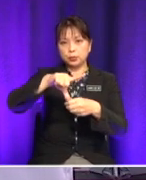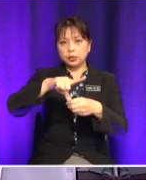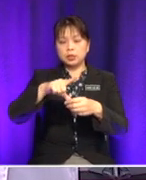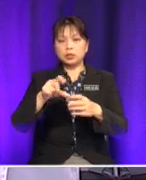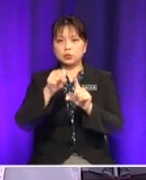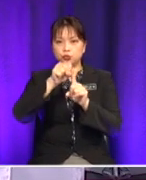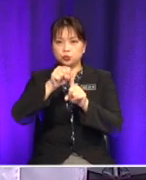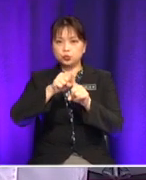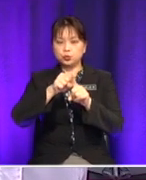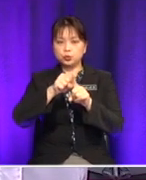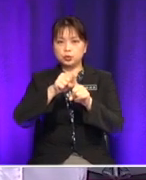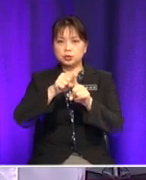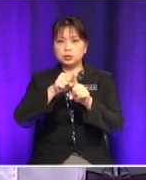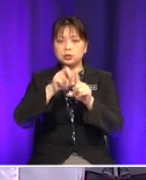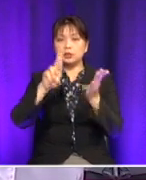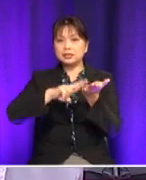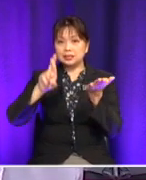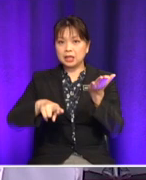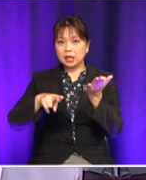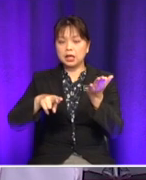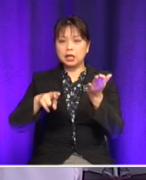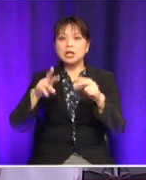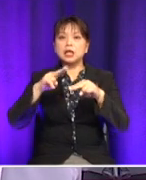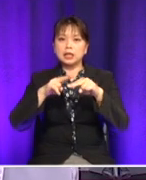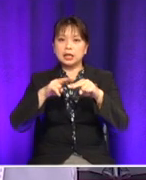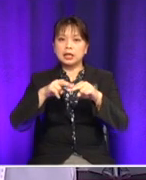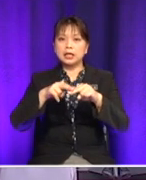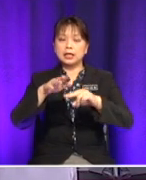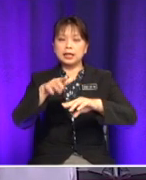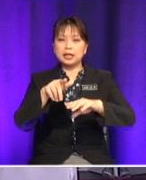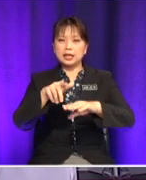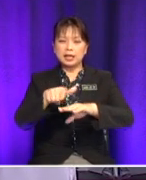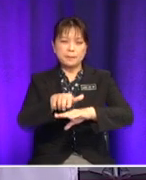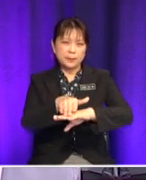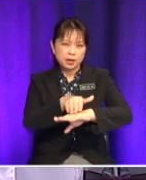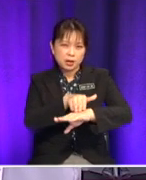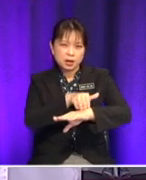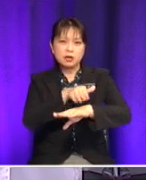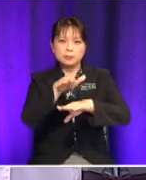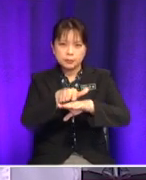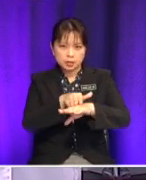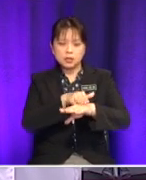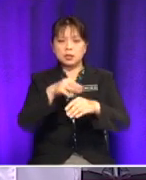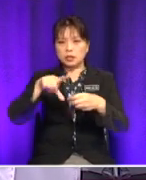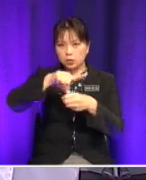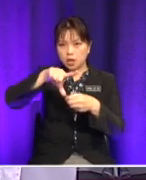walaupun dengan air tapi itu bukan satu eksperimen